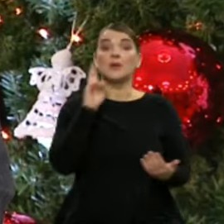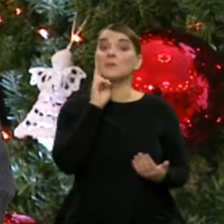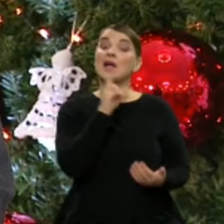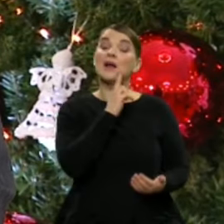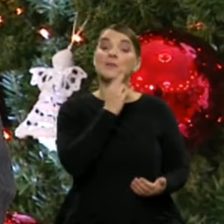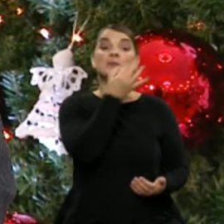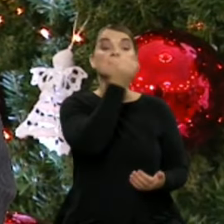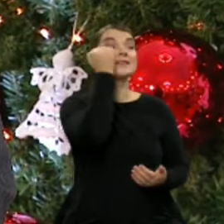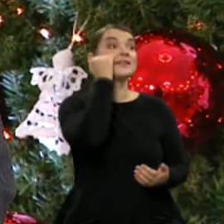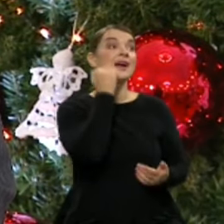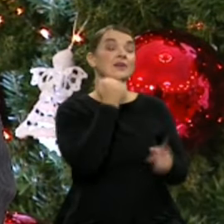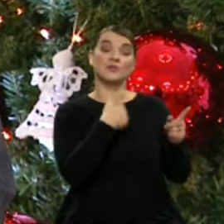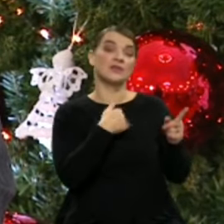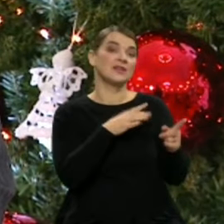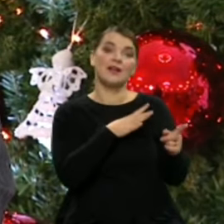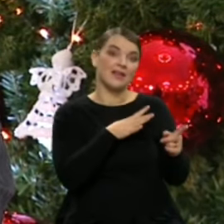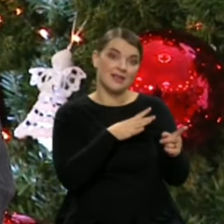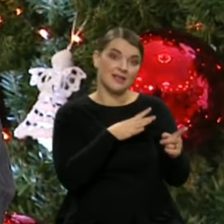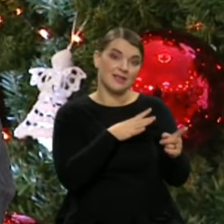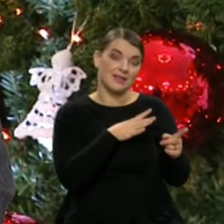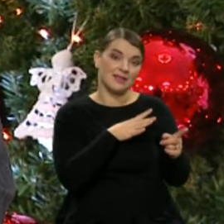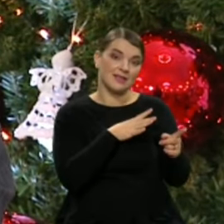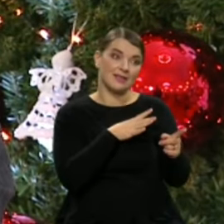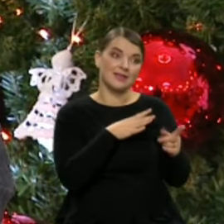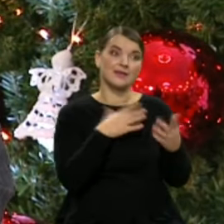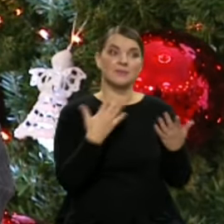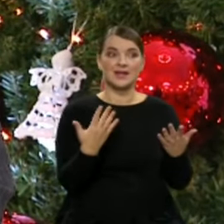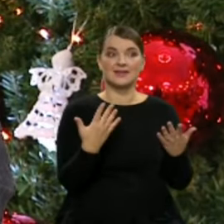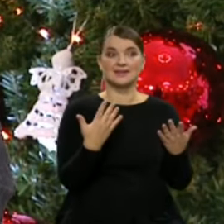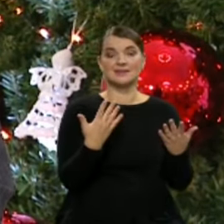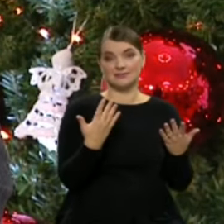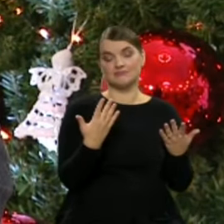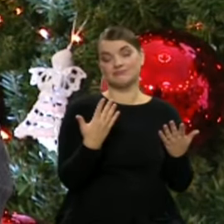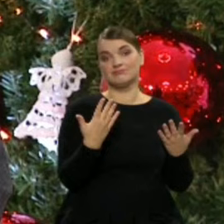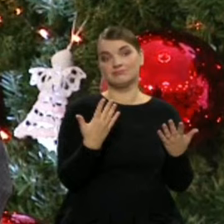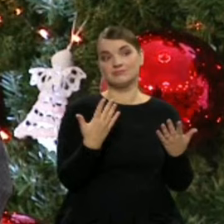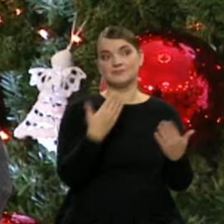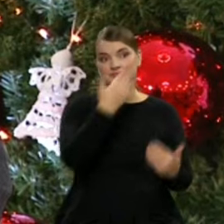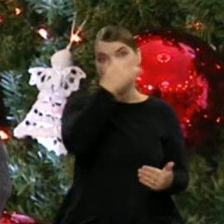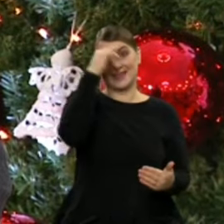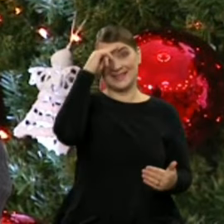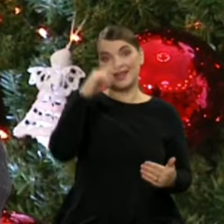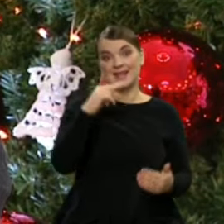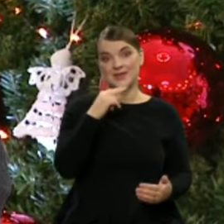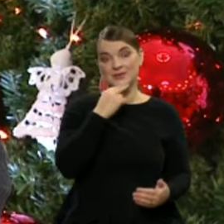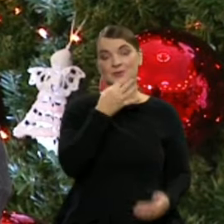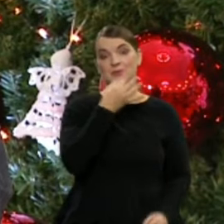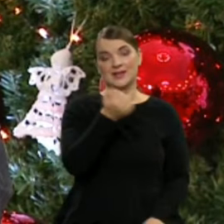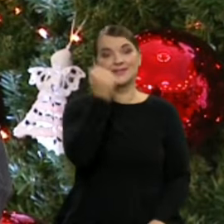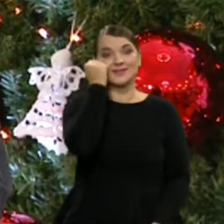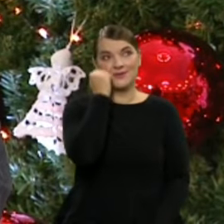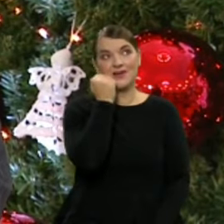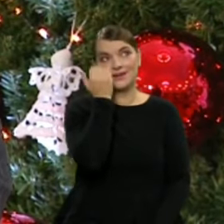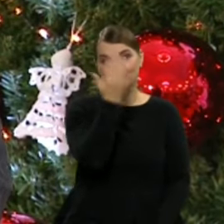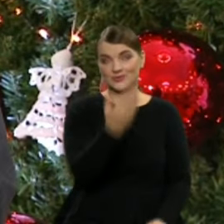padėkoti nebegaliu. Bet už abu aš noriu padėkoti savo tėčiui.